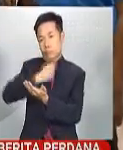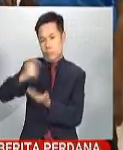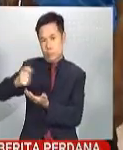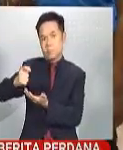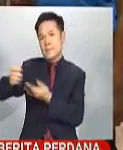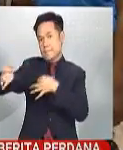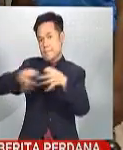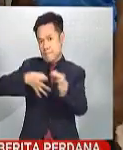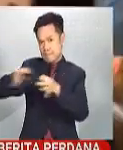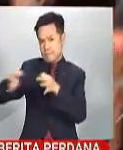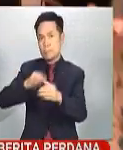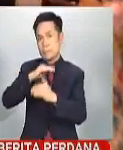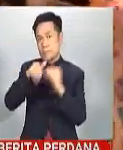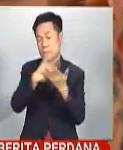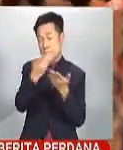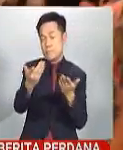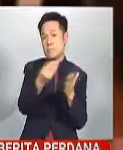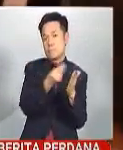Muhammad Zahir.